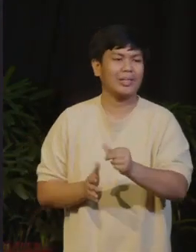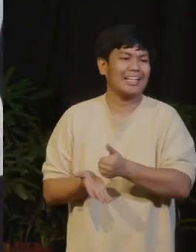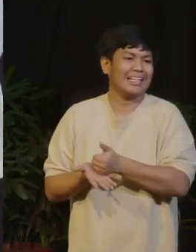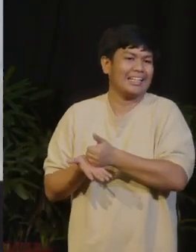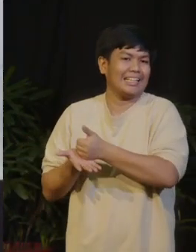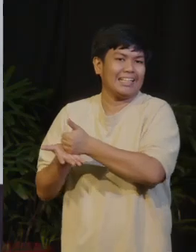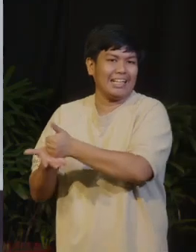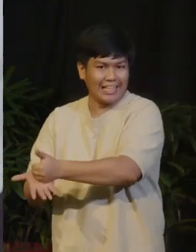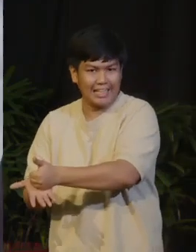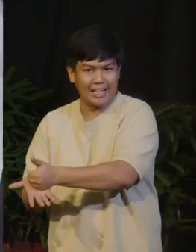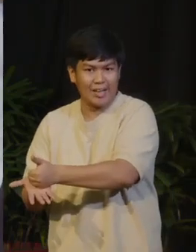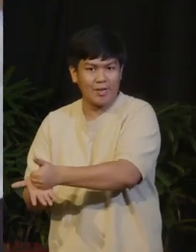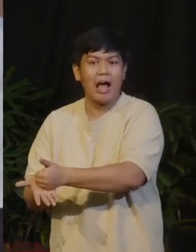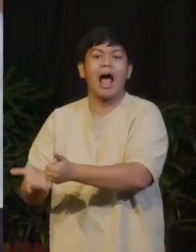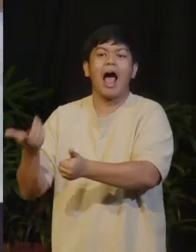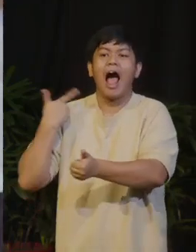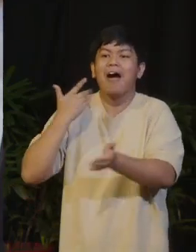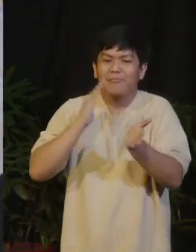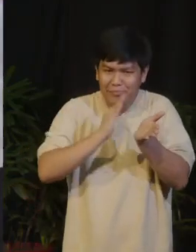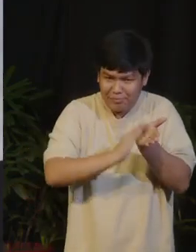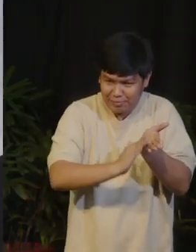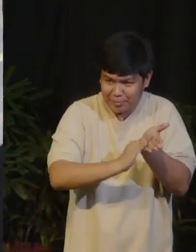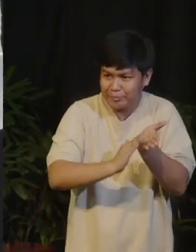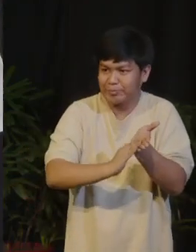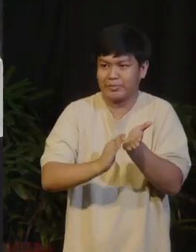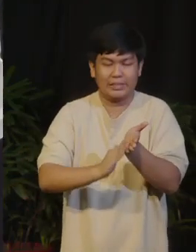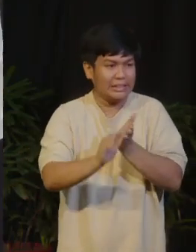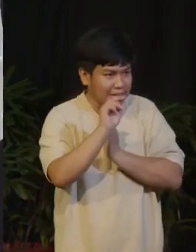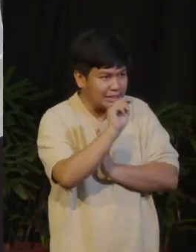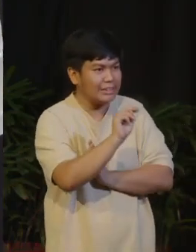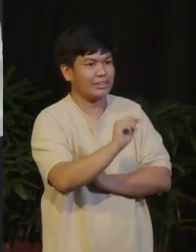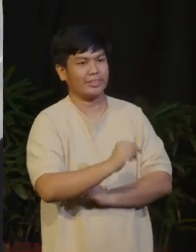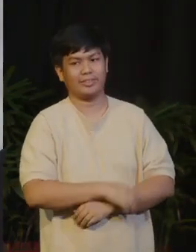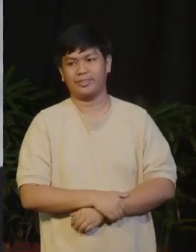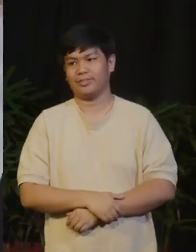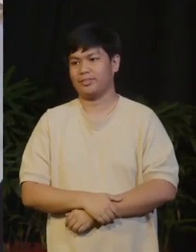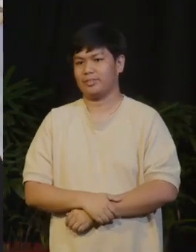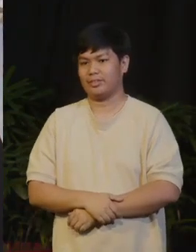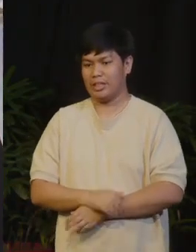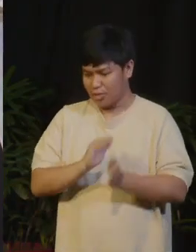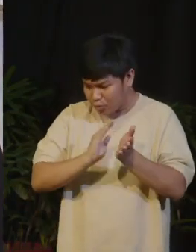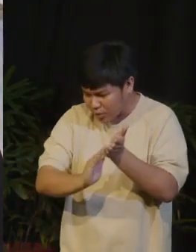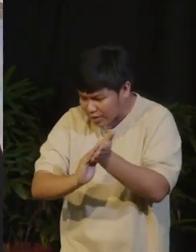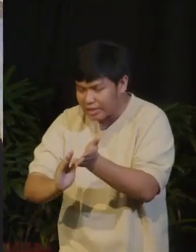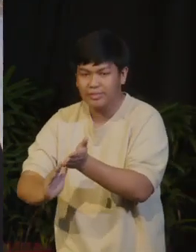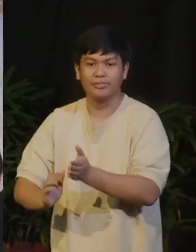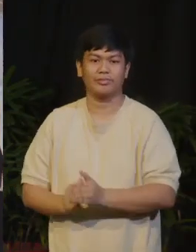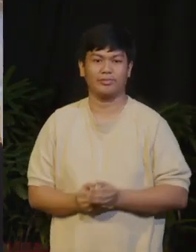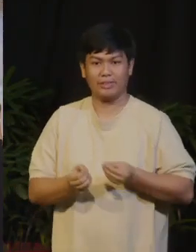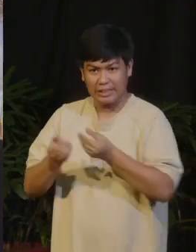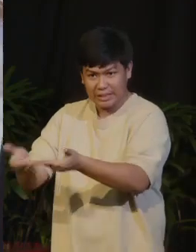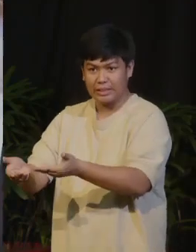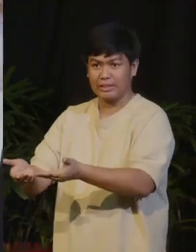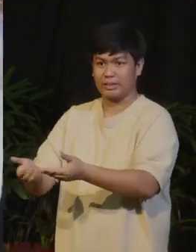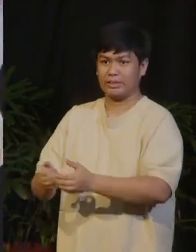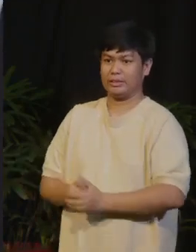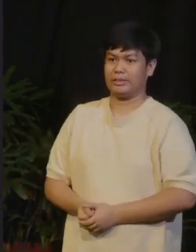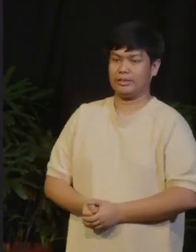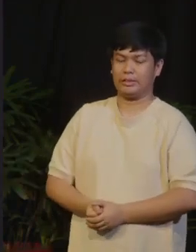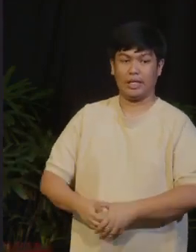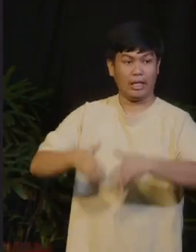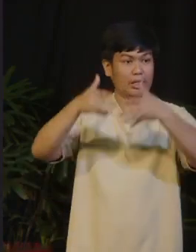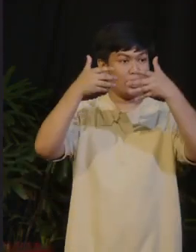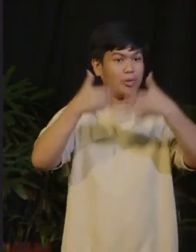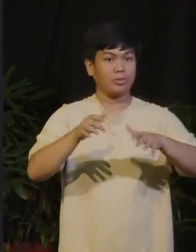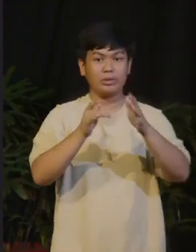may pagpapatawad. Tandaan nyo, ang konteksto ng Matthew 18 ay forgiveness. Kaya nga pagkatapos sabihin